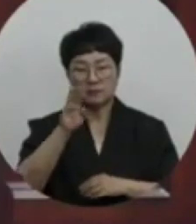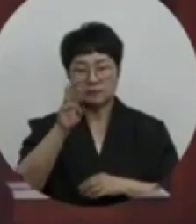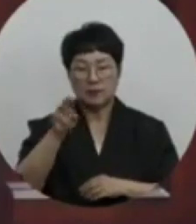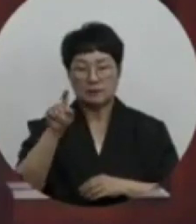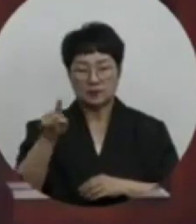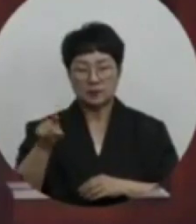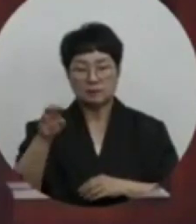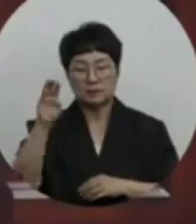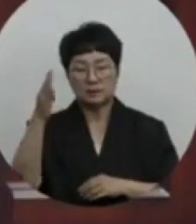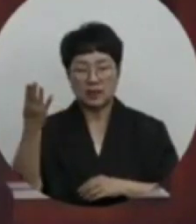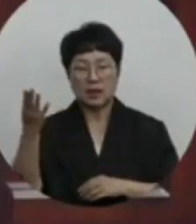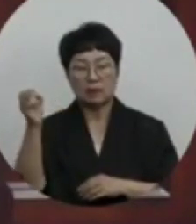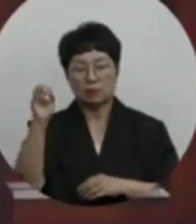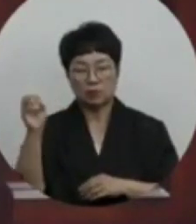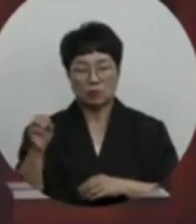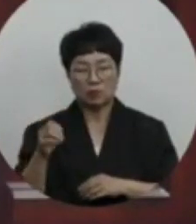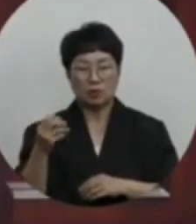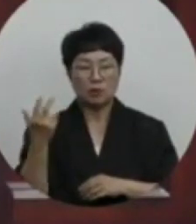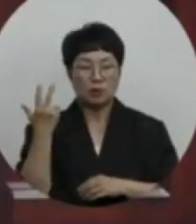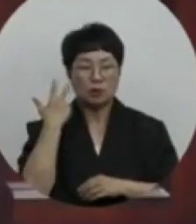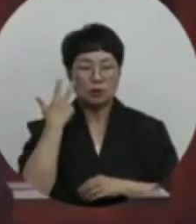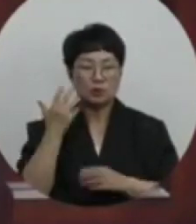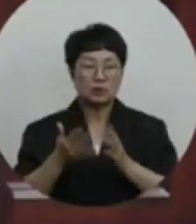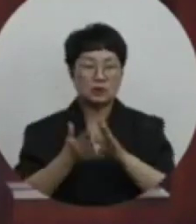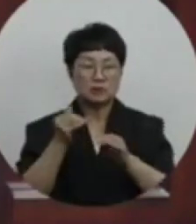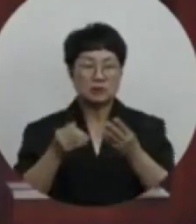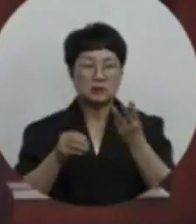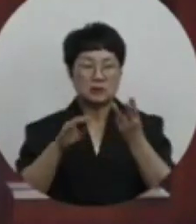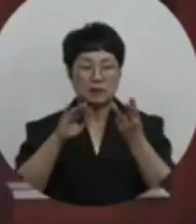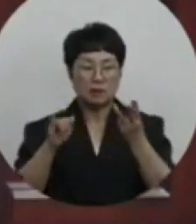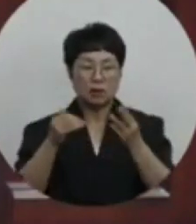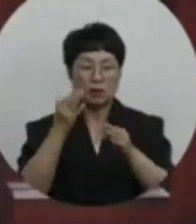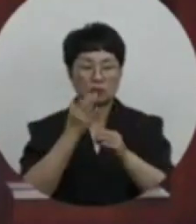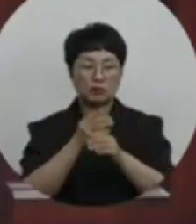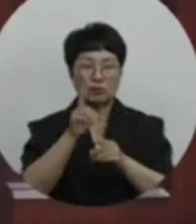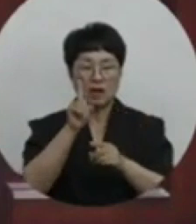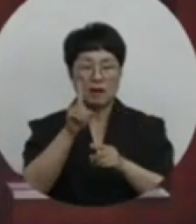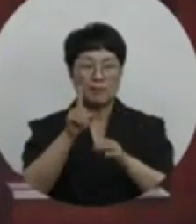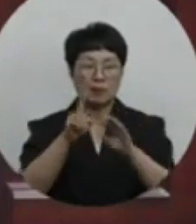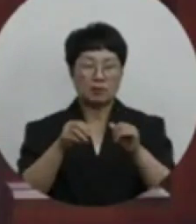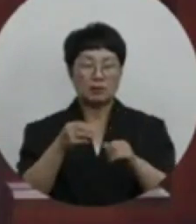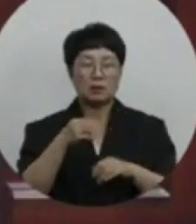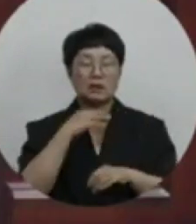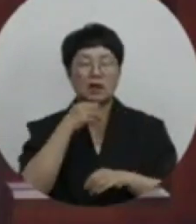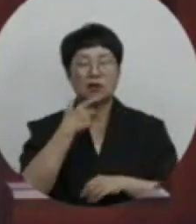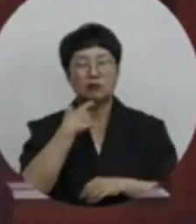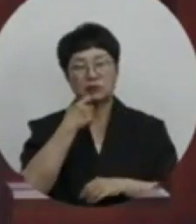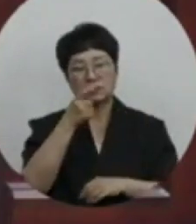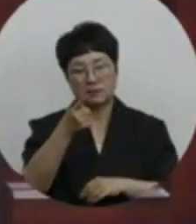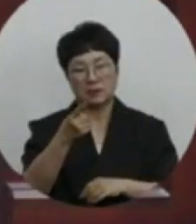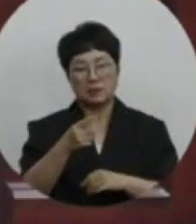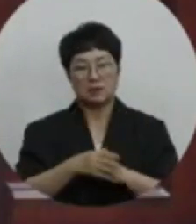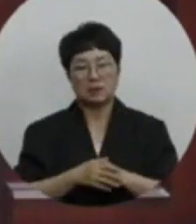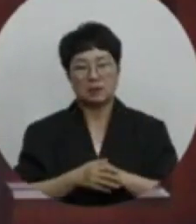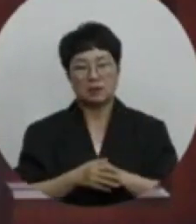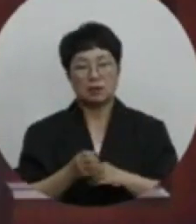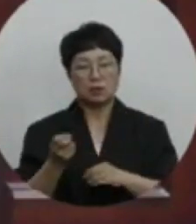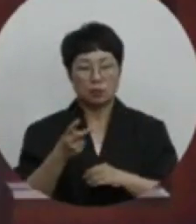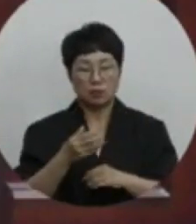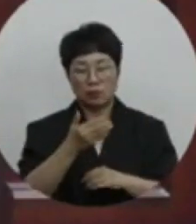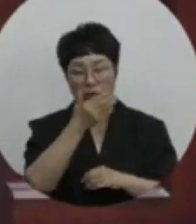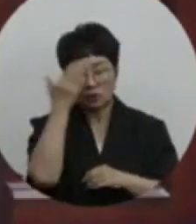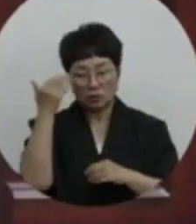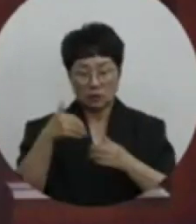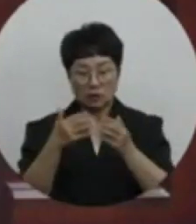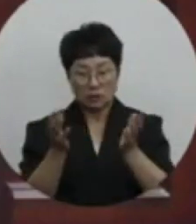됩니다. 여주시민 3명 중 1명은 61세 이상이라는 뜻과 같습니다. 반면에